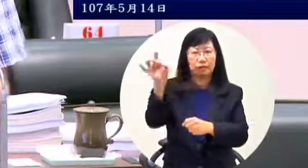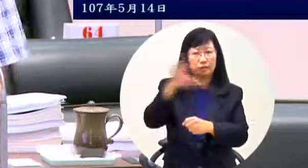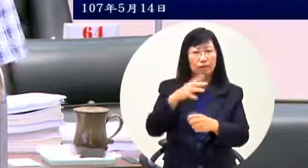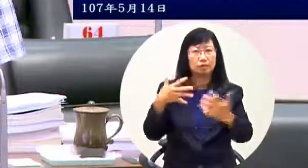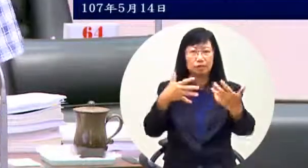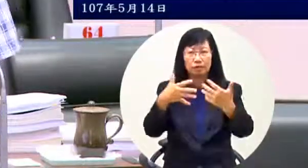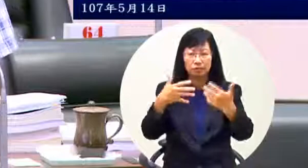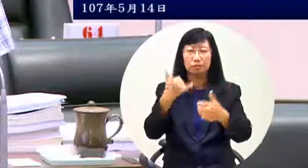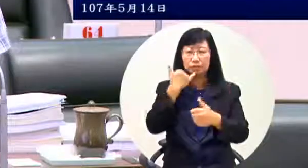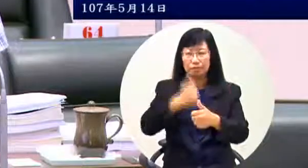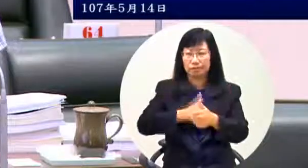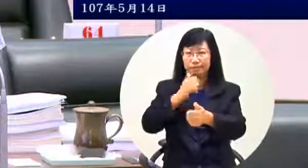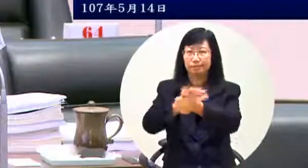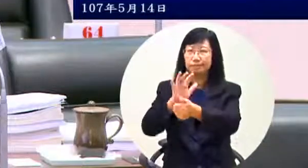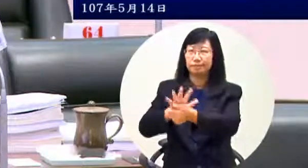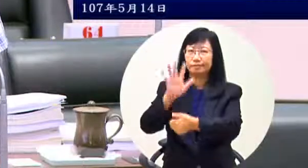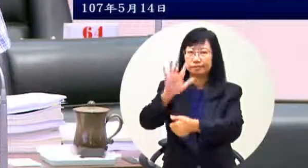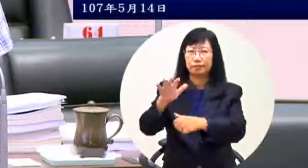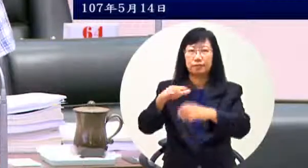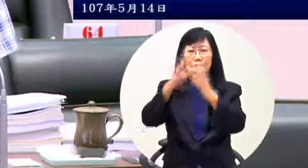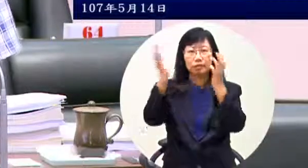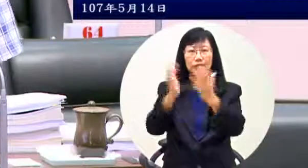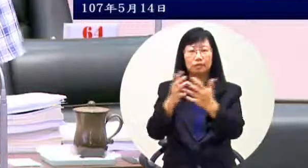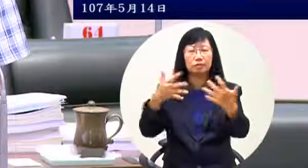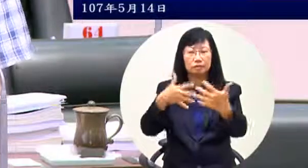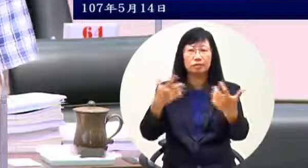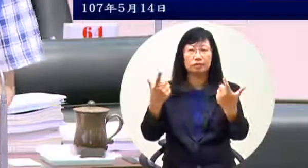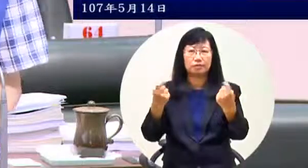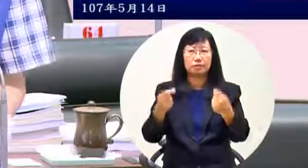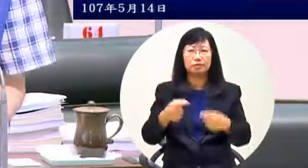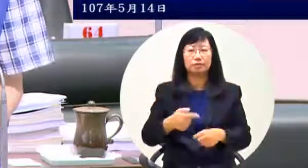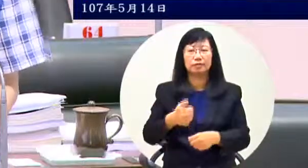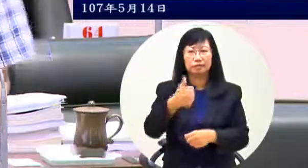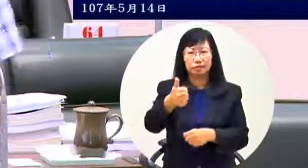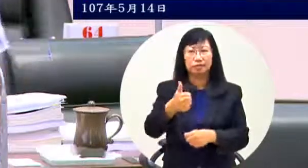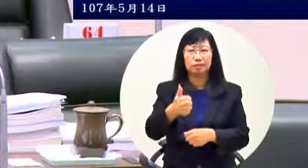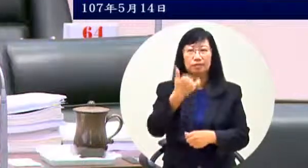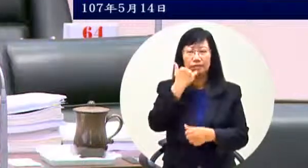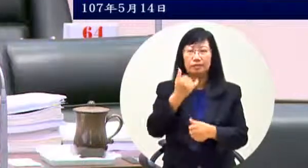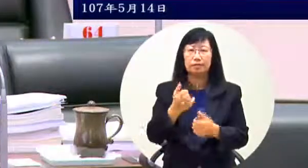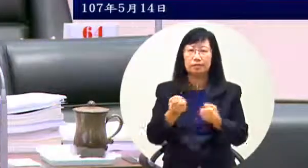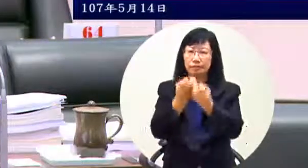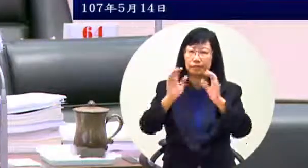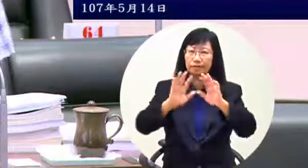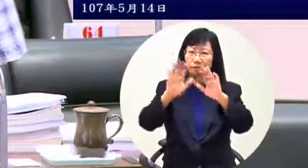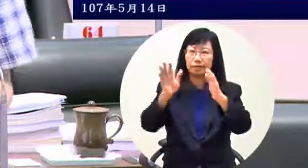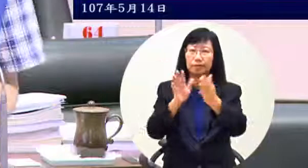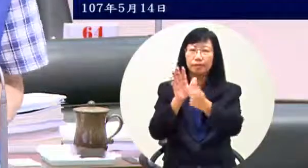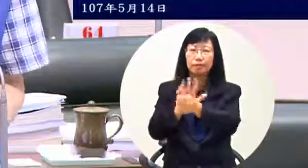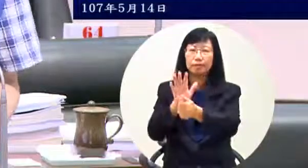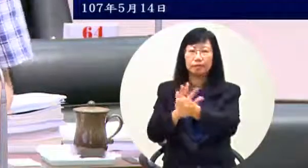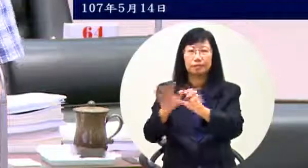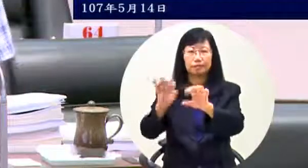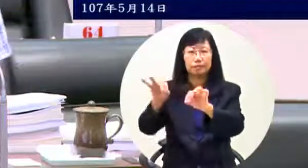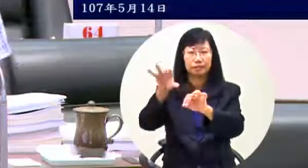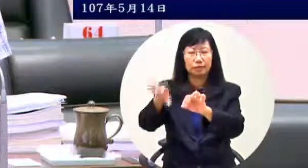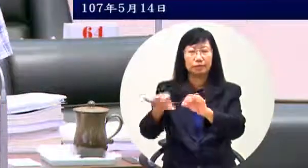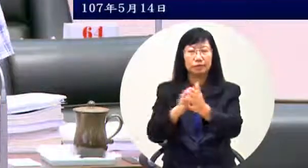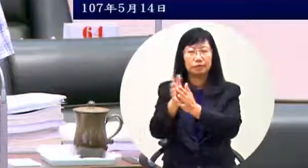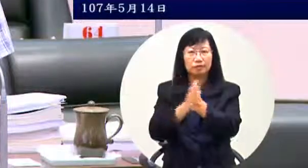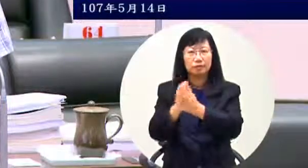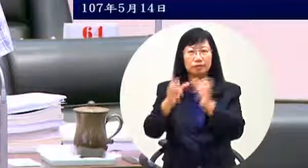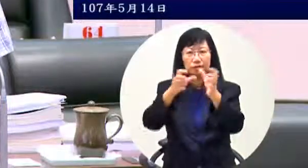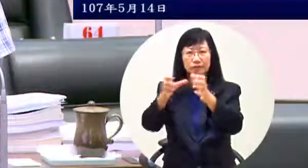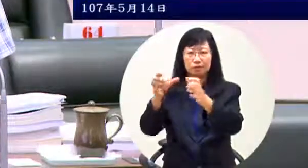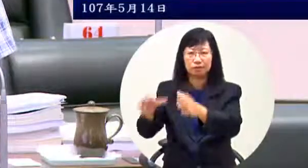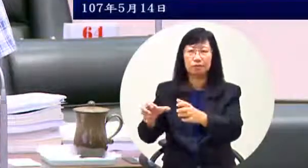也是最好发展地方、争取地方建设的最佳的途径。啊，希望今天